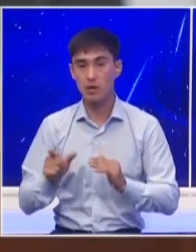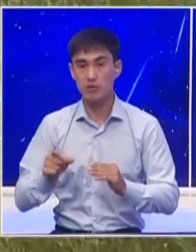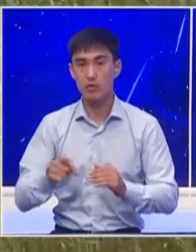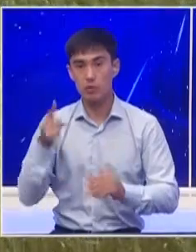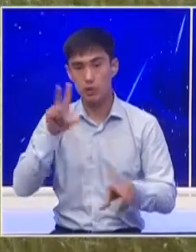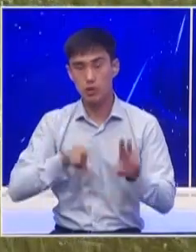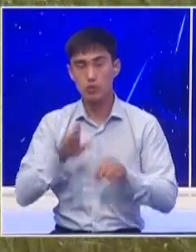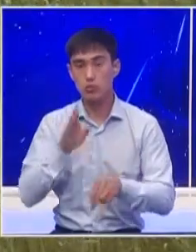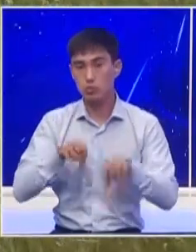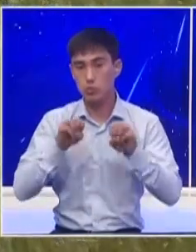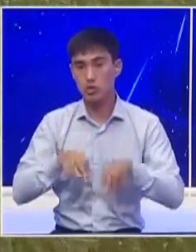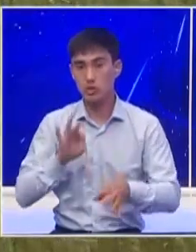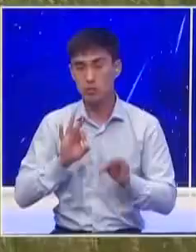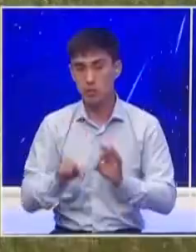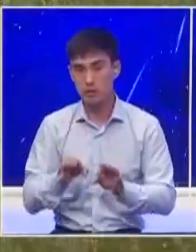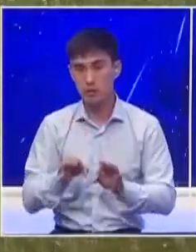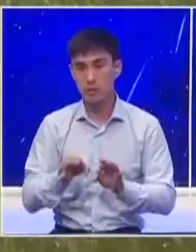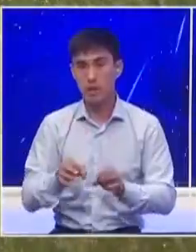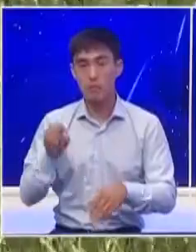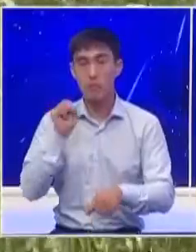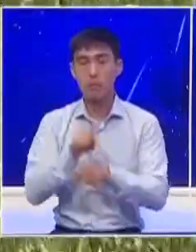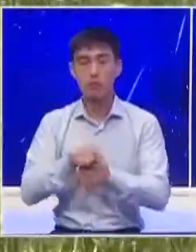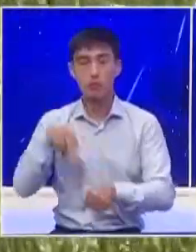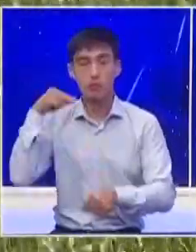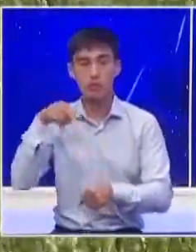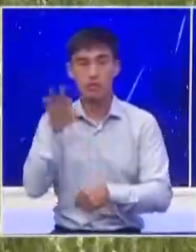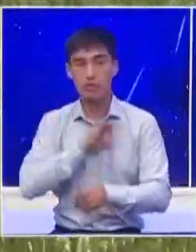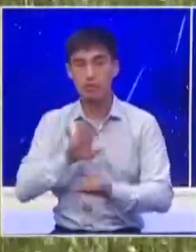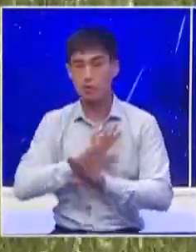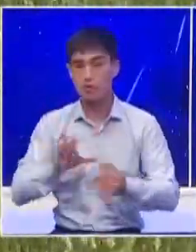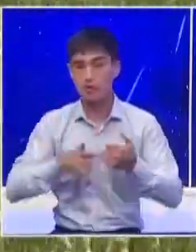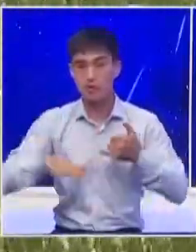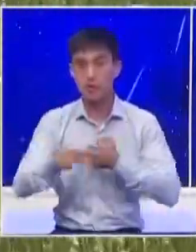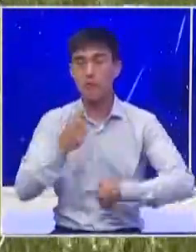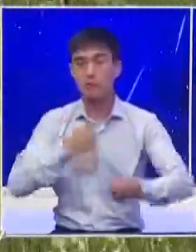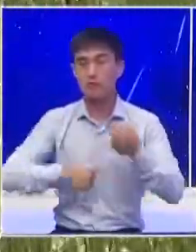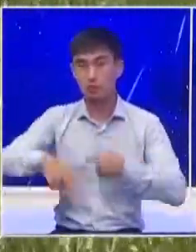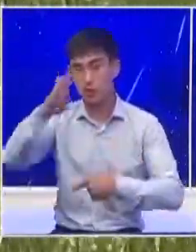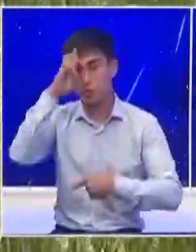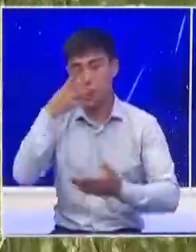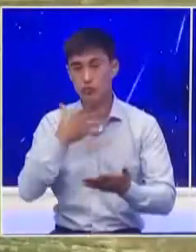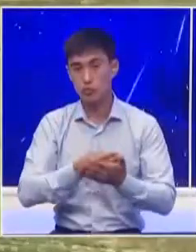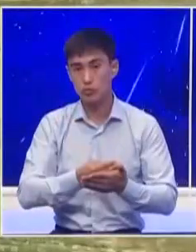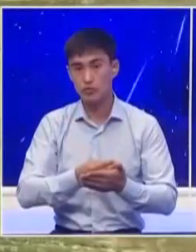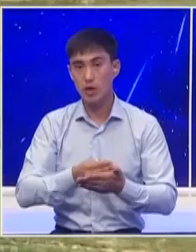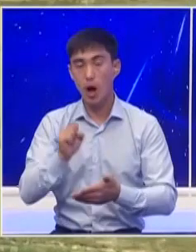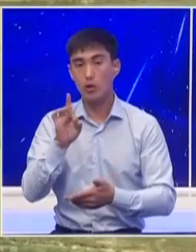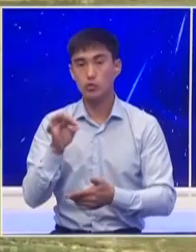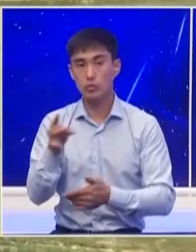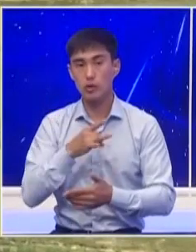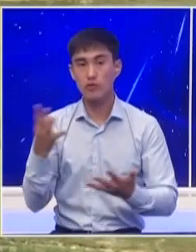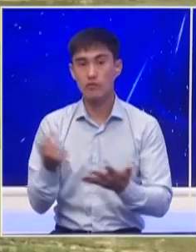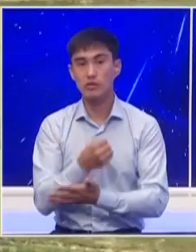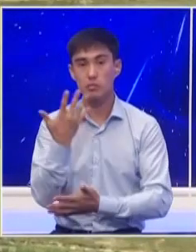решение. Как известно, сегодня по поручению президента неиспользуемые земельные угодья возвращаются в государственную собственность. В Аксусском районе